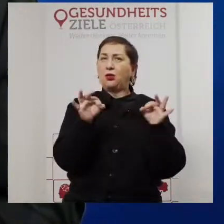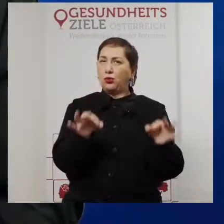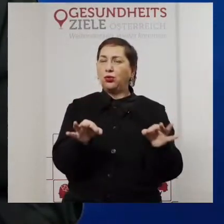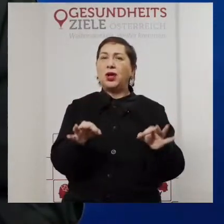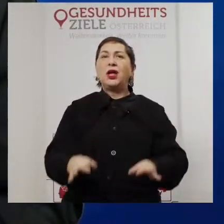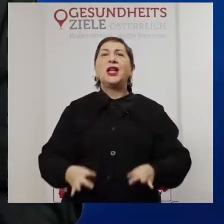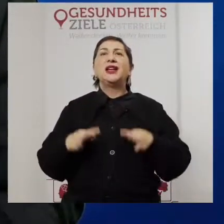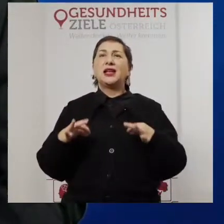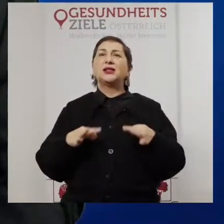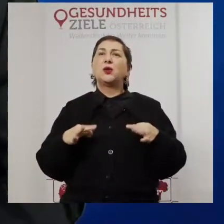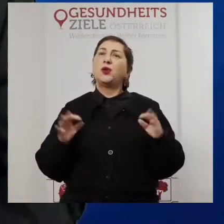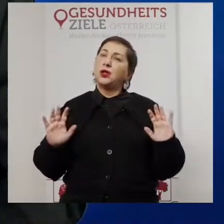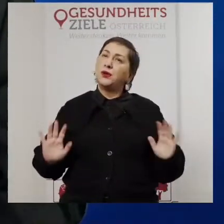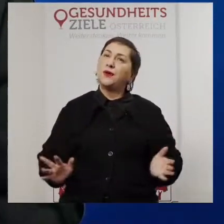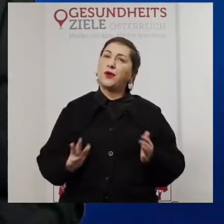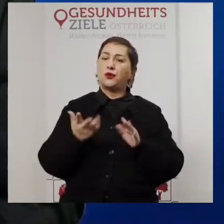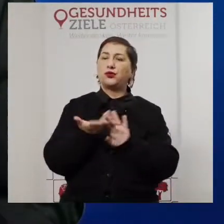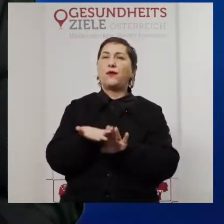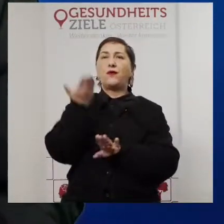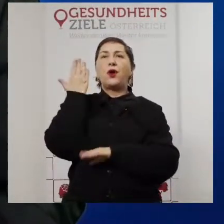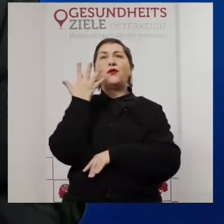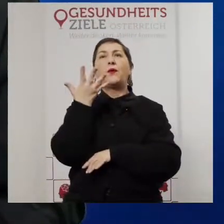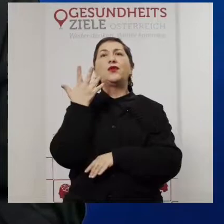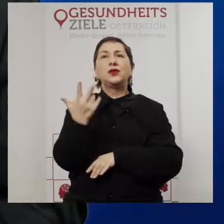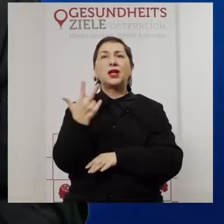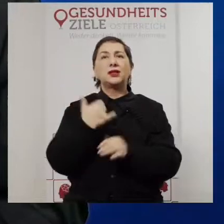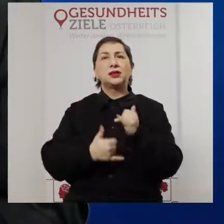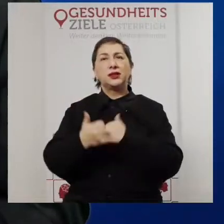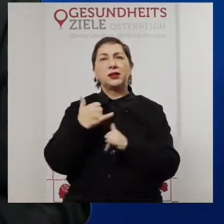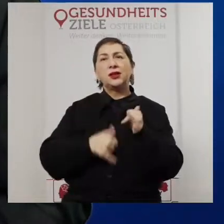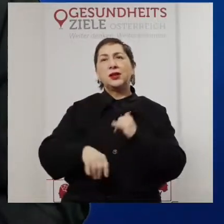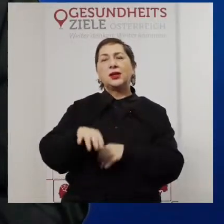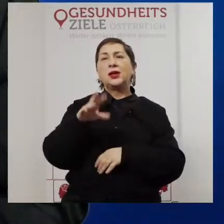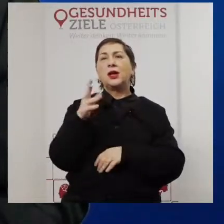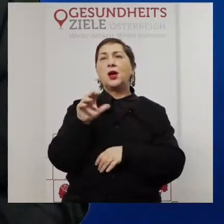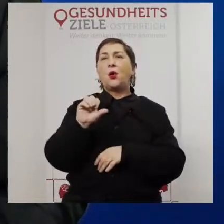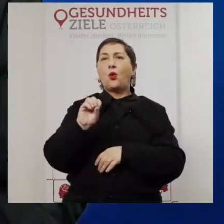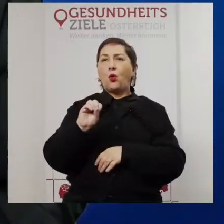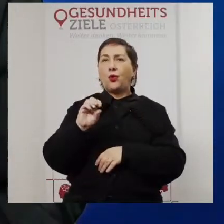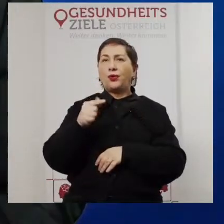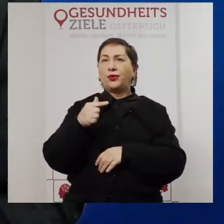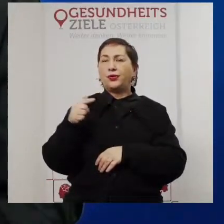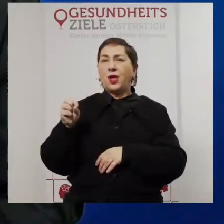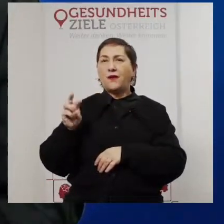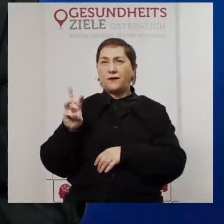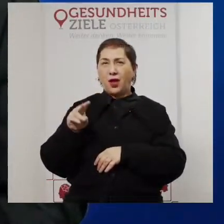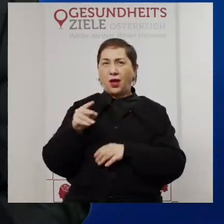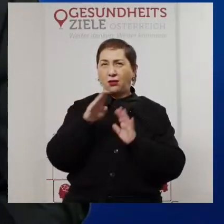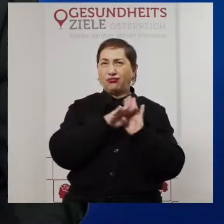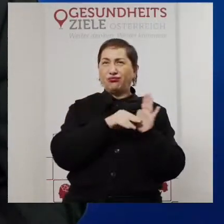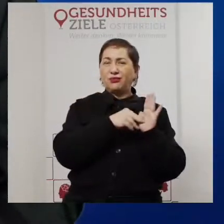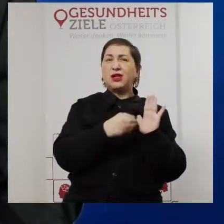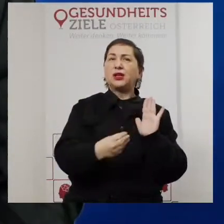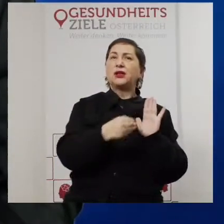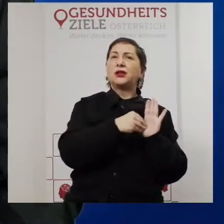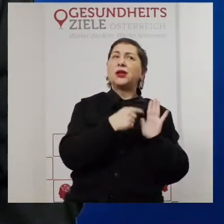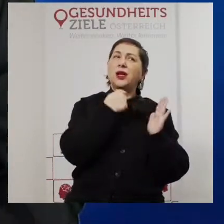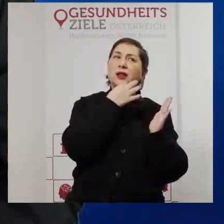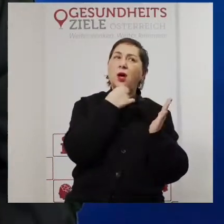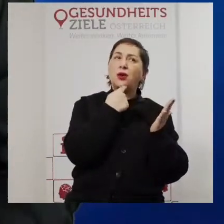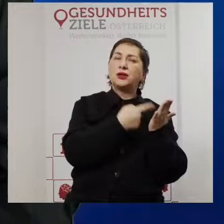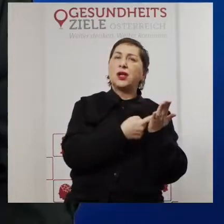Gesundheitsförderung, so haben wir dies vor 35 Jahren in der Ottawa-Charta definiert, ist der Prozess, die Menschen zu